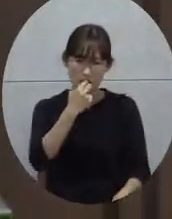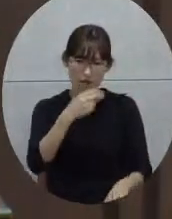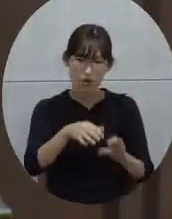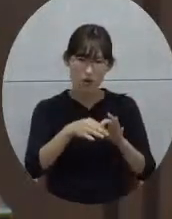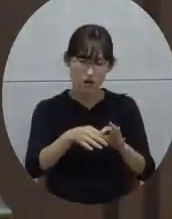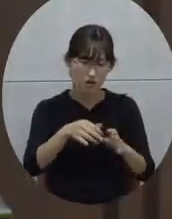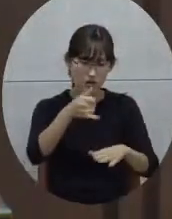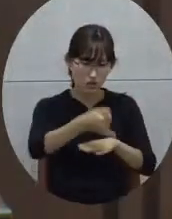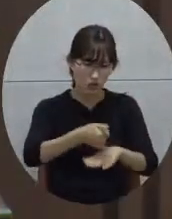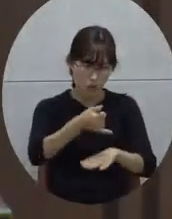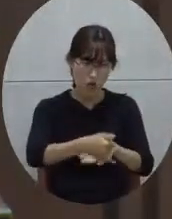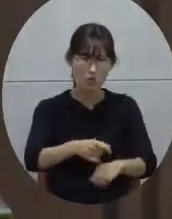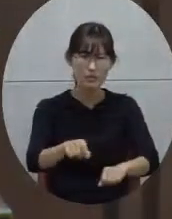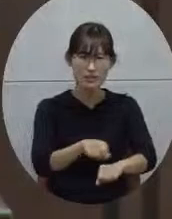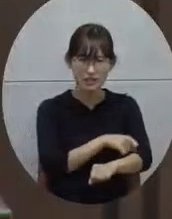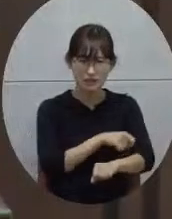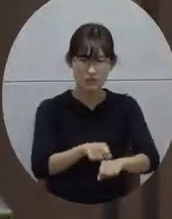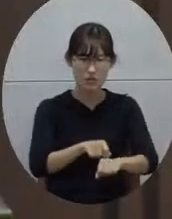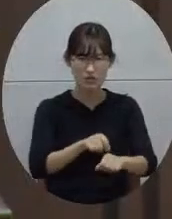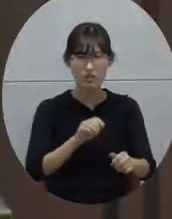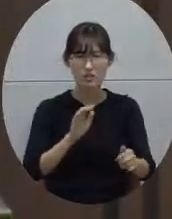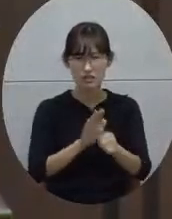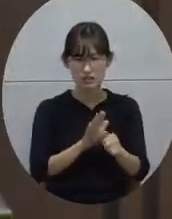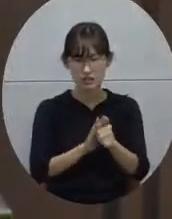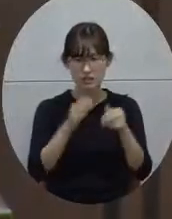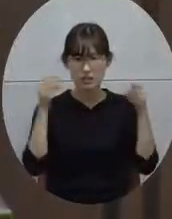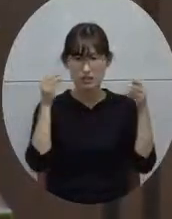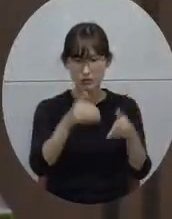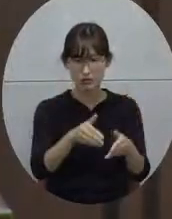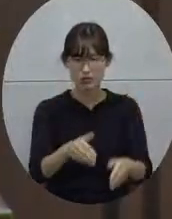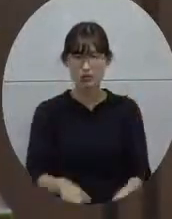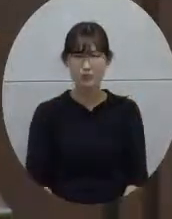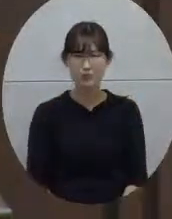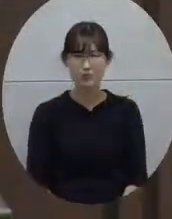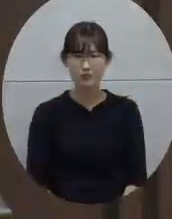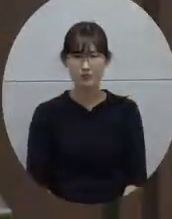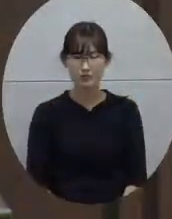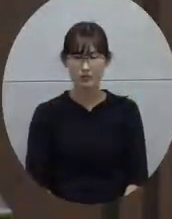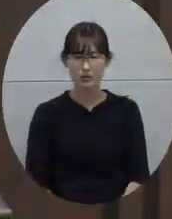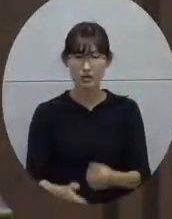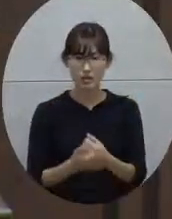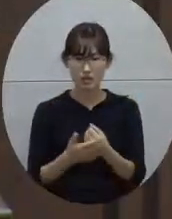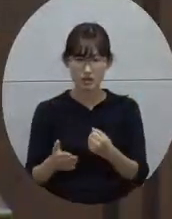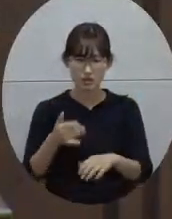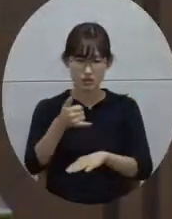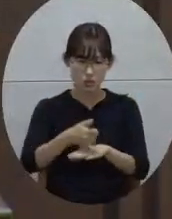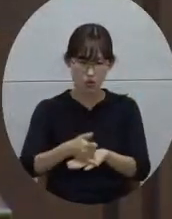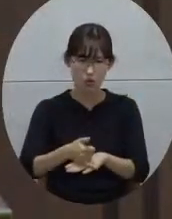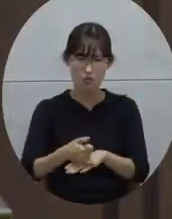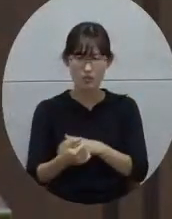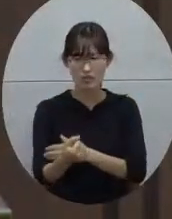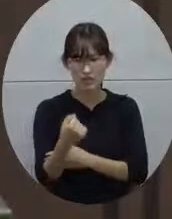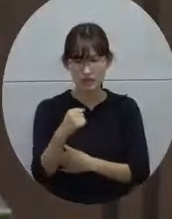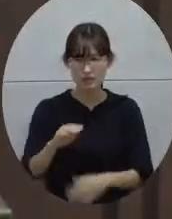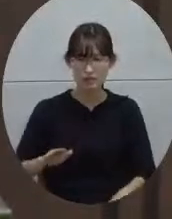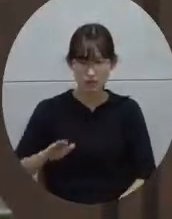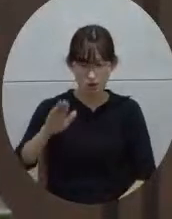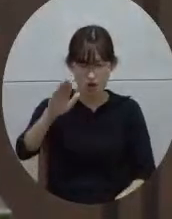특화하겠습니다. 청주형 스마트팜 단지 조성으로 농업 생산성을 높이고 우리